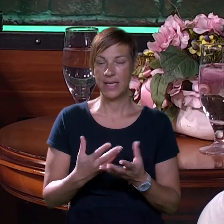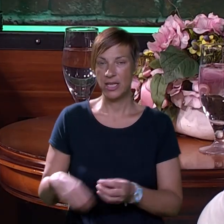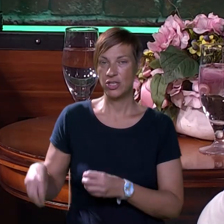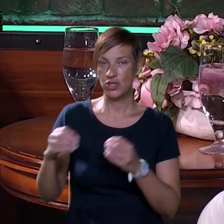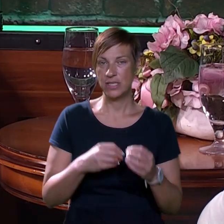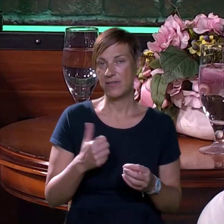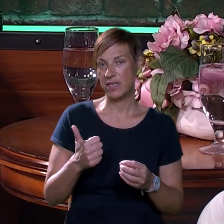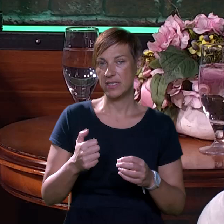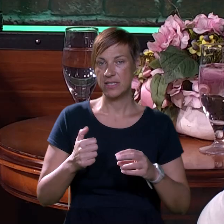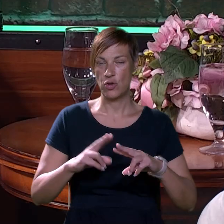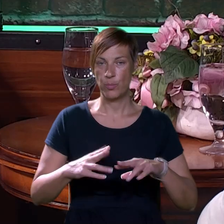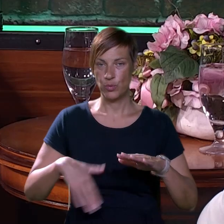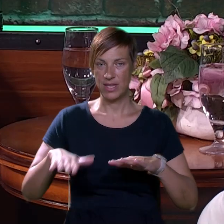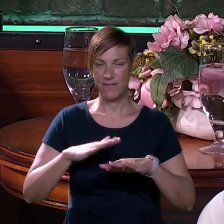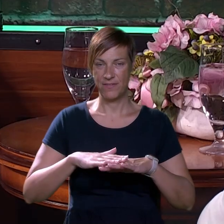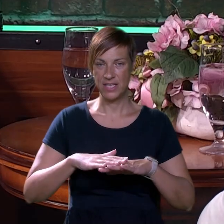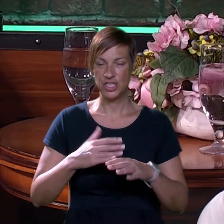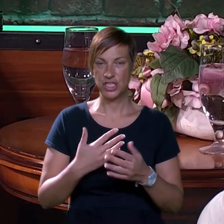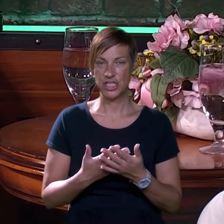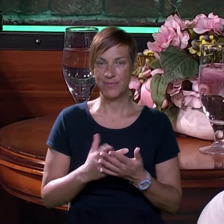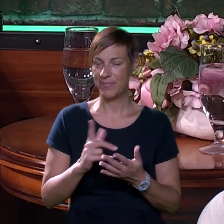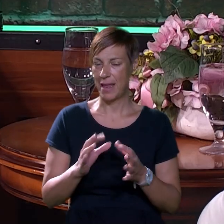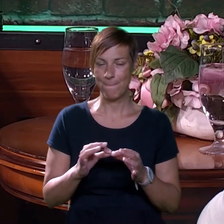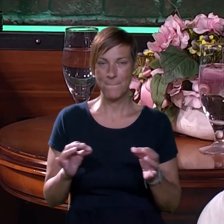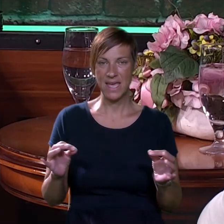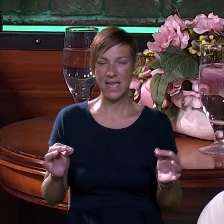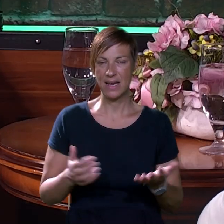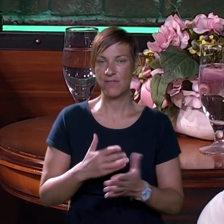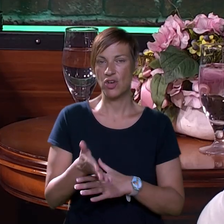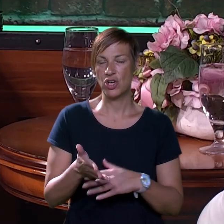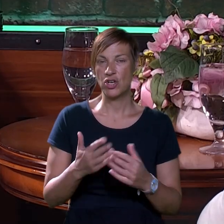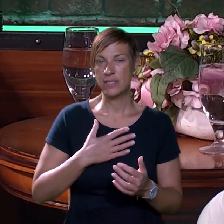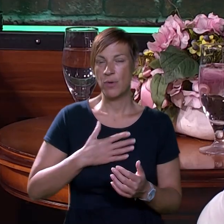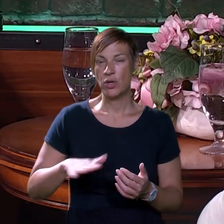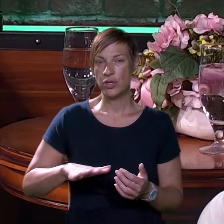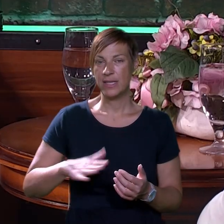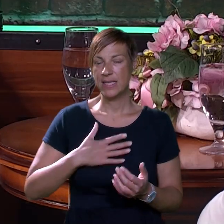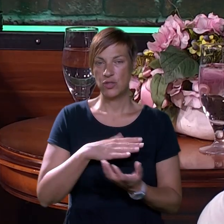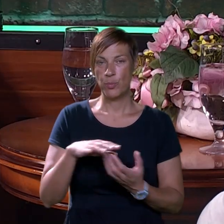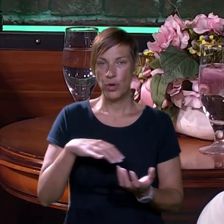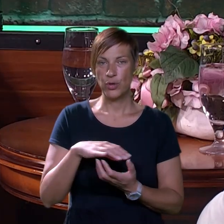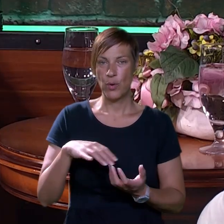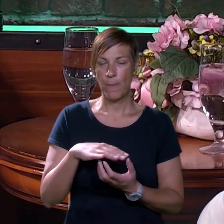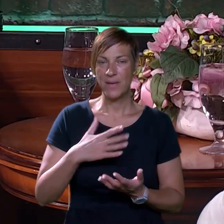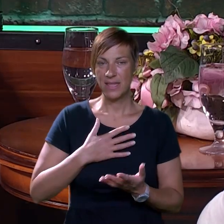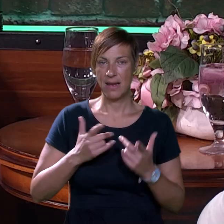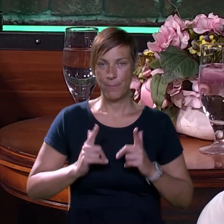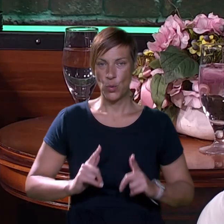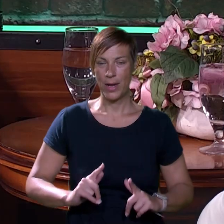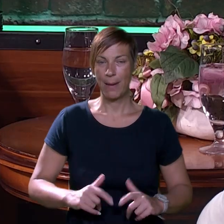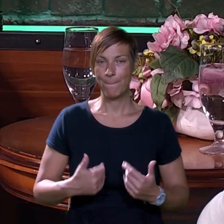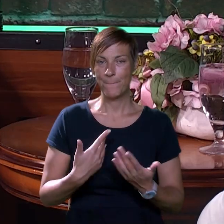to se vrati stostruko. To se vrati nemjerljivo kroz moju djecu, kroz moju obitelj, kroz moj